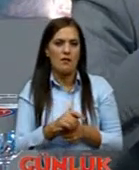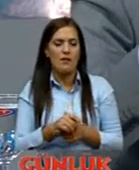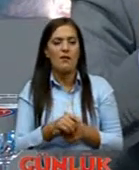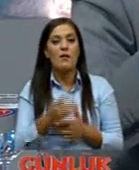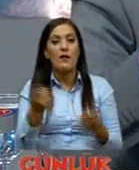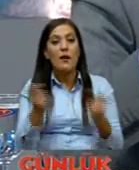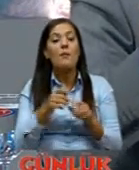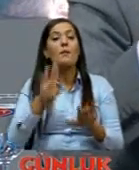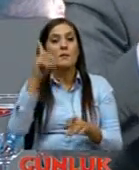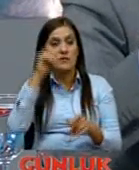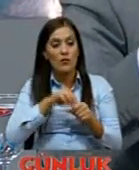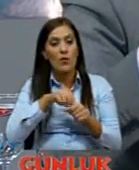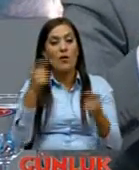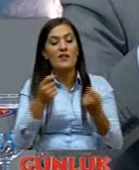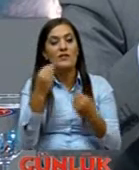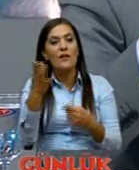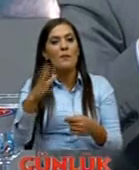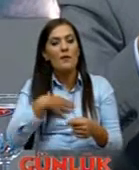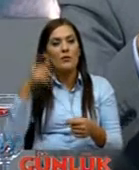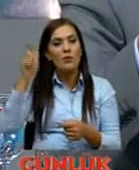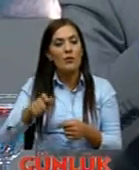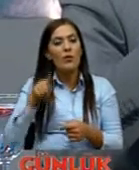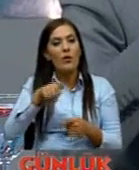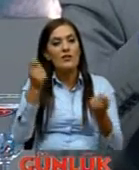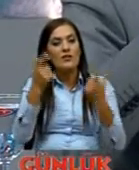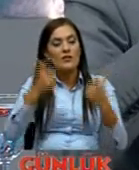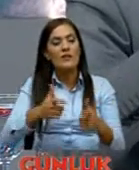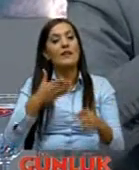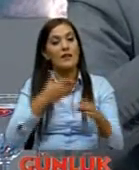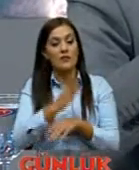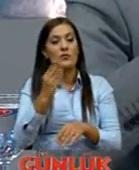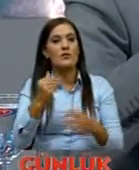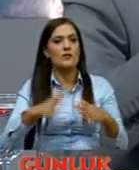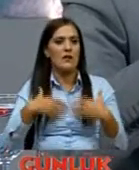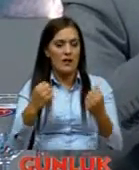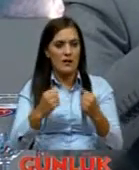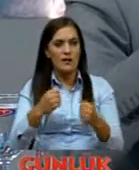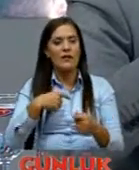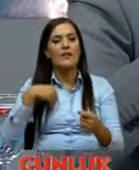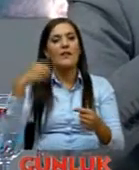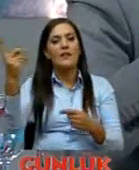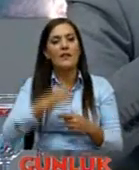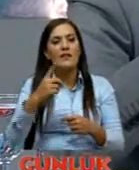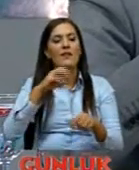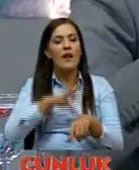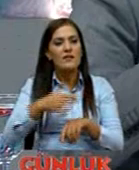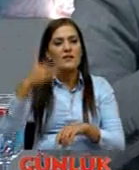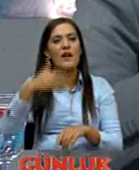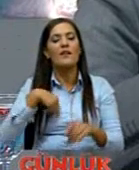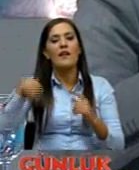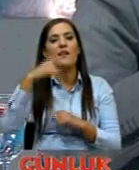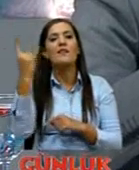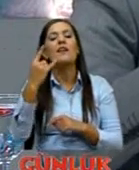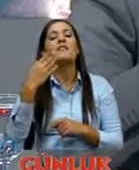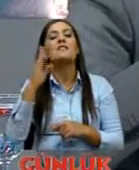çok doğru. Kapanmaması için o işveren, o iş yerinde hakikaten sağlıklı, müşterisinin hastane, postane